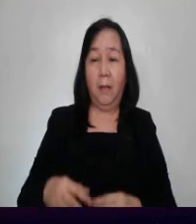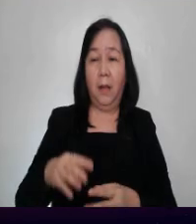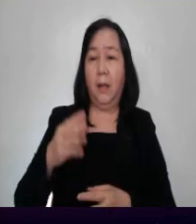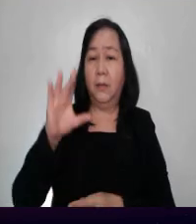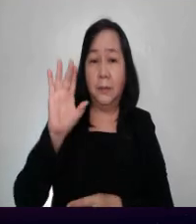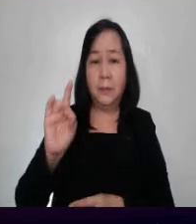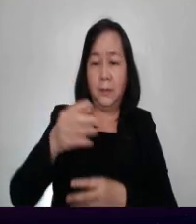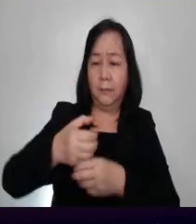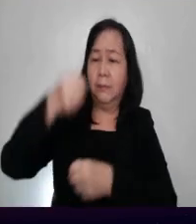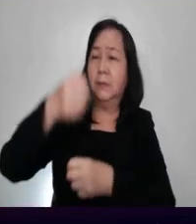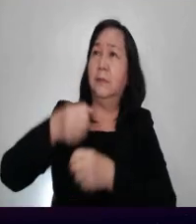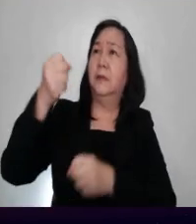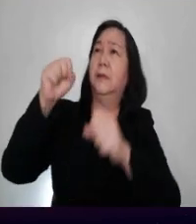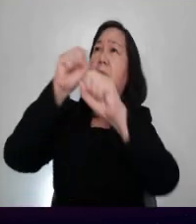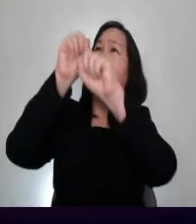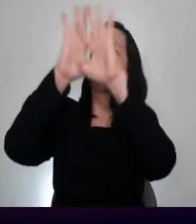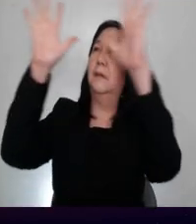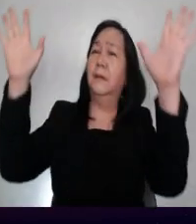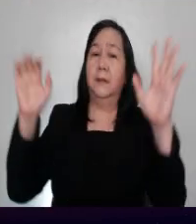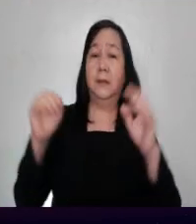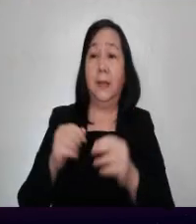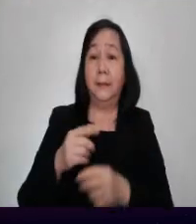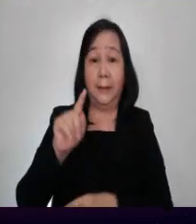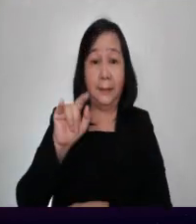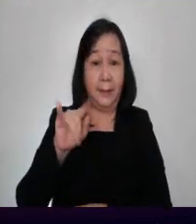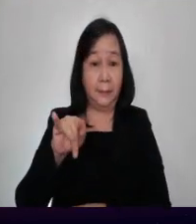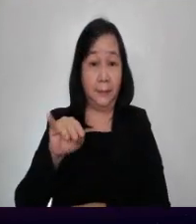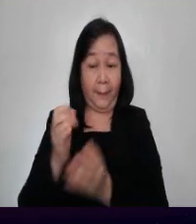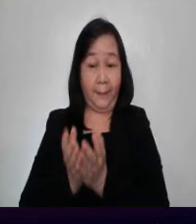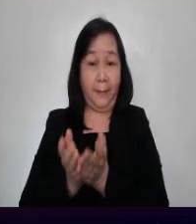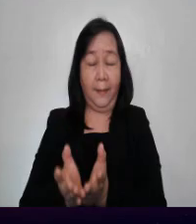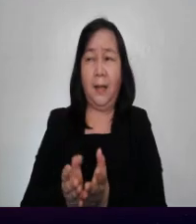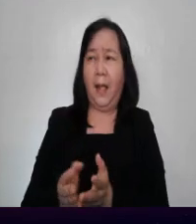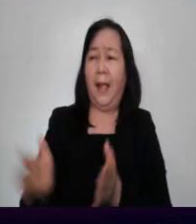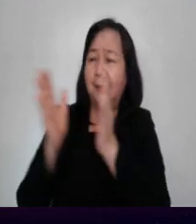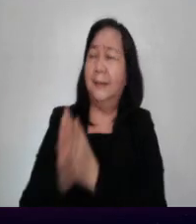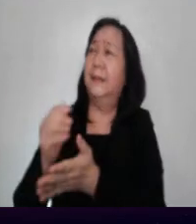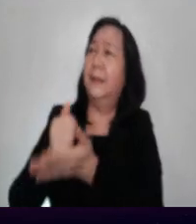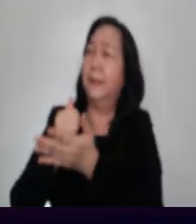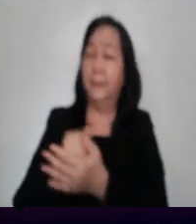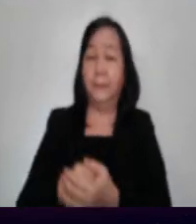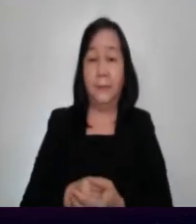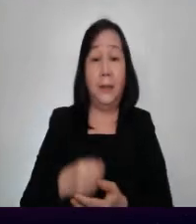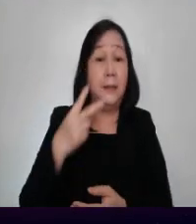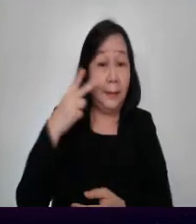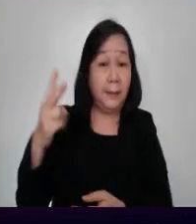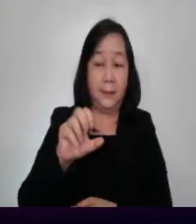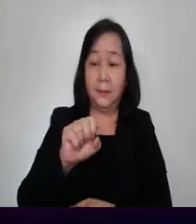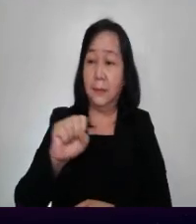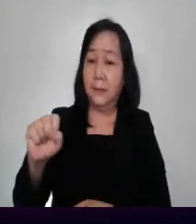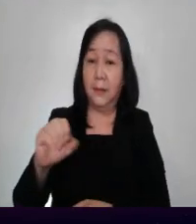Nagpaputok ng 8 emergency flares ang Titanic. Kumihingi po ito ng tulong. Nakita po ito ng